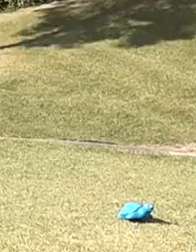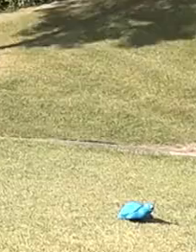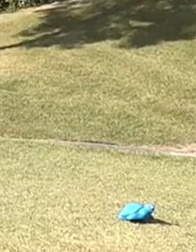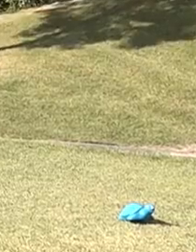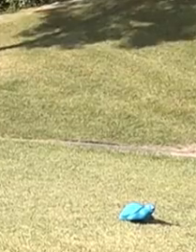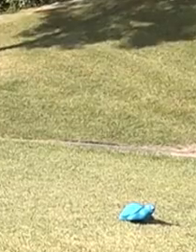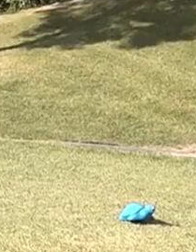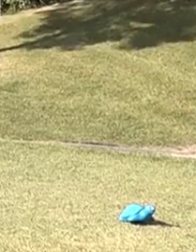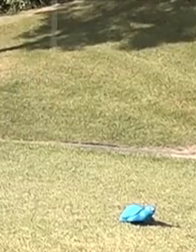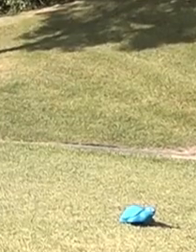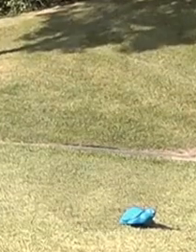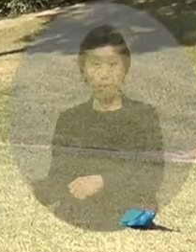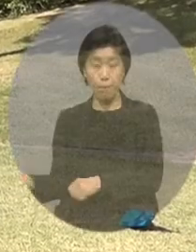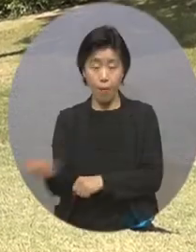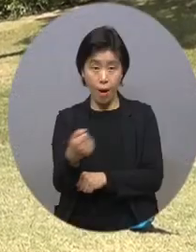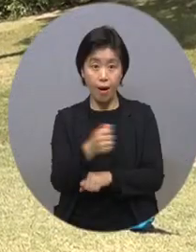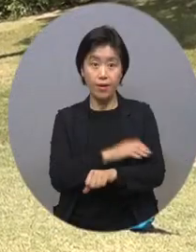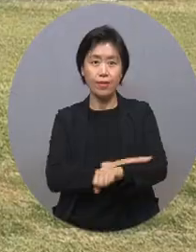오, 샤!